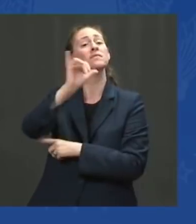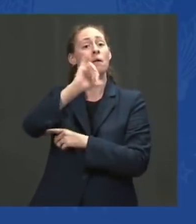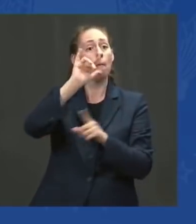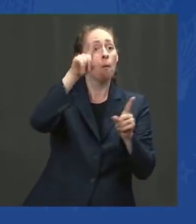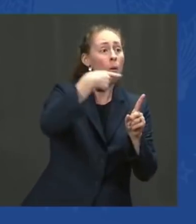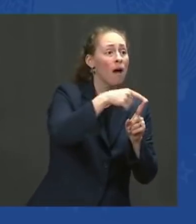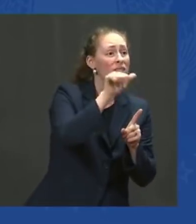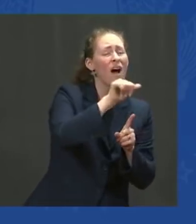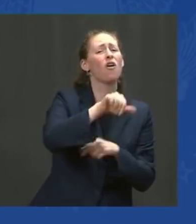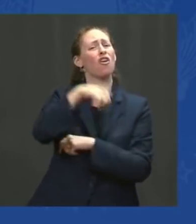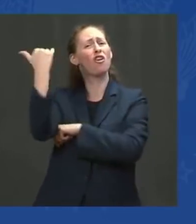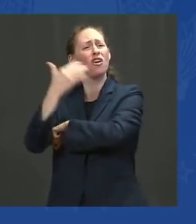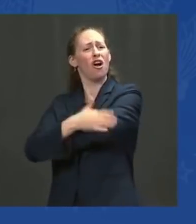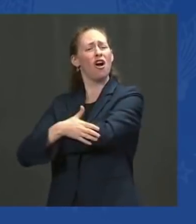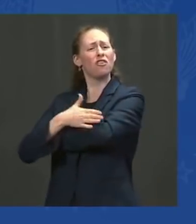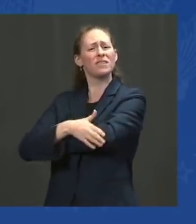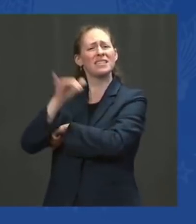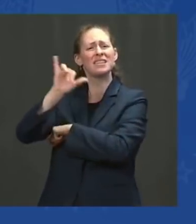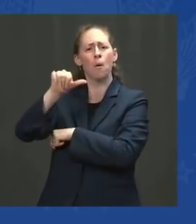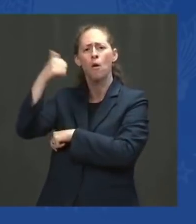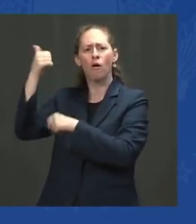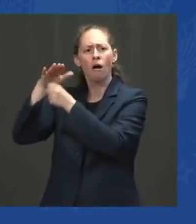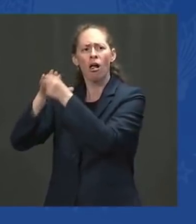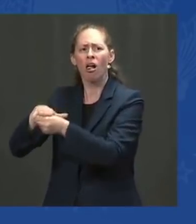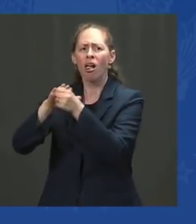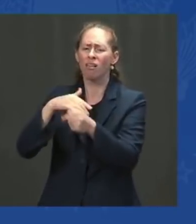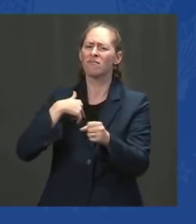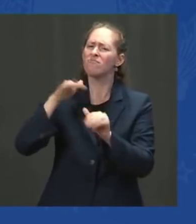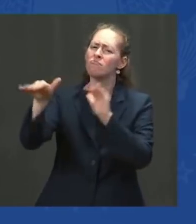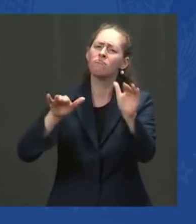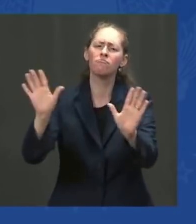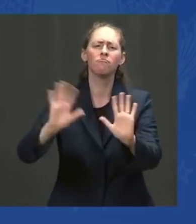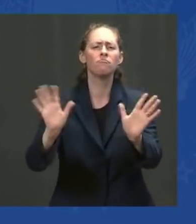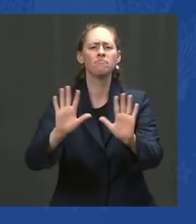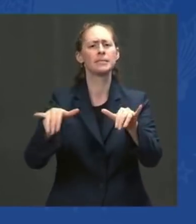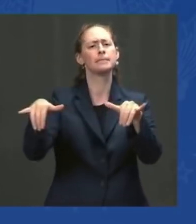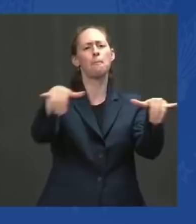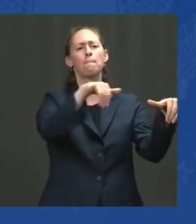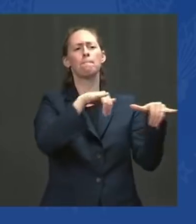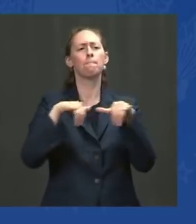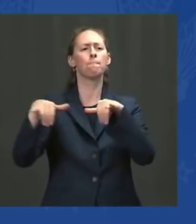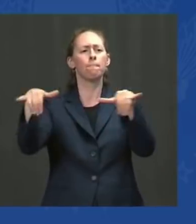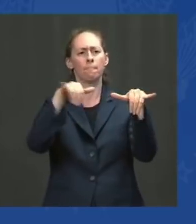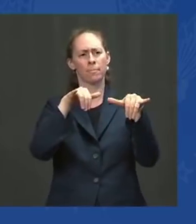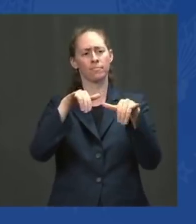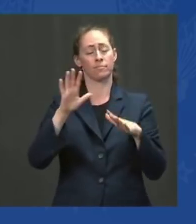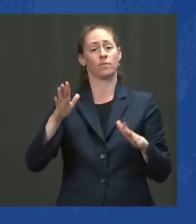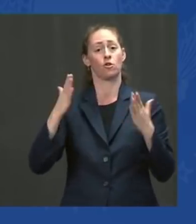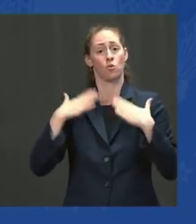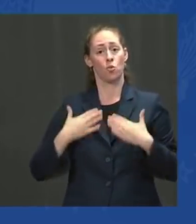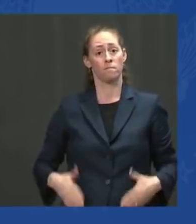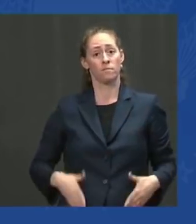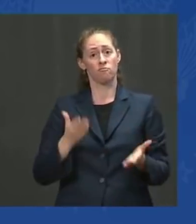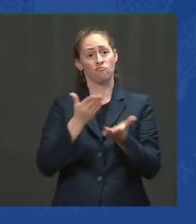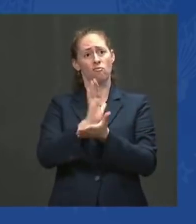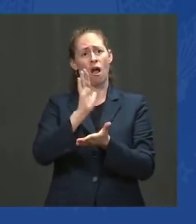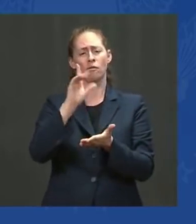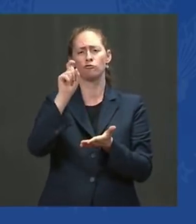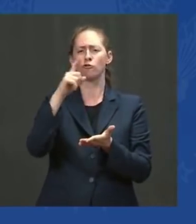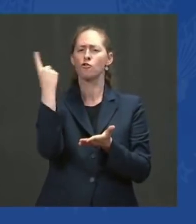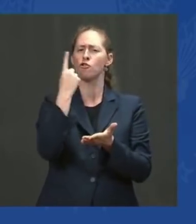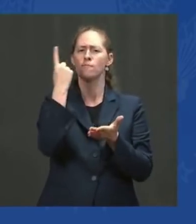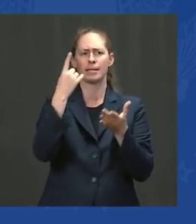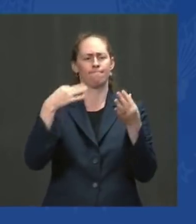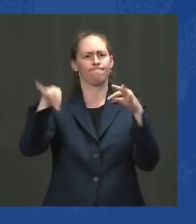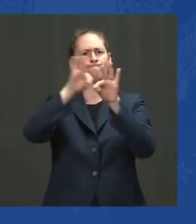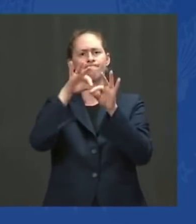动本身没问题，但是执行上、协调上出现了巨大的失误，那这一点他